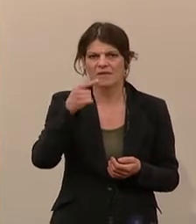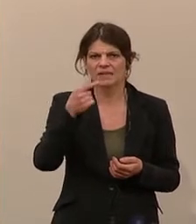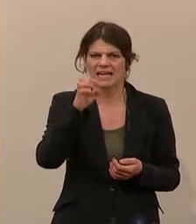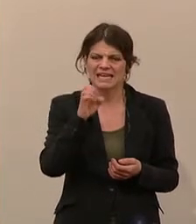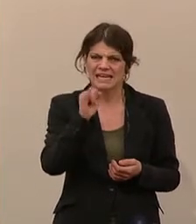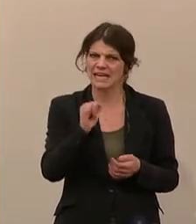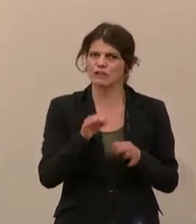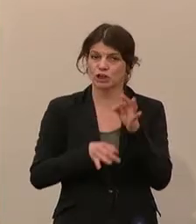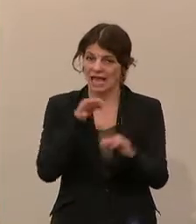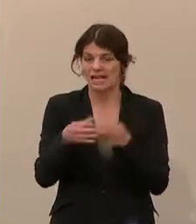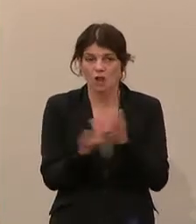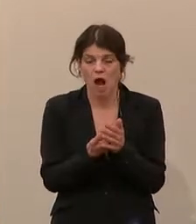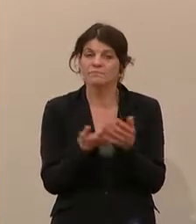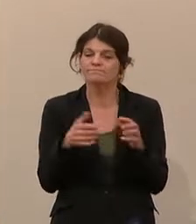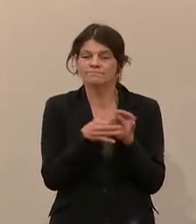FDI-Strategie neu, die